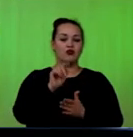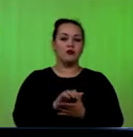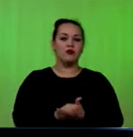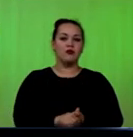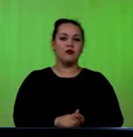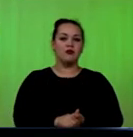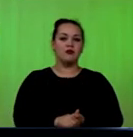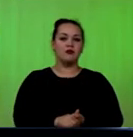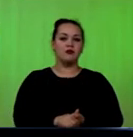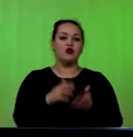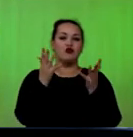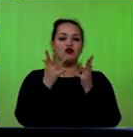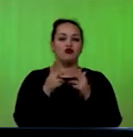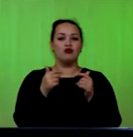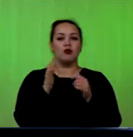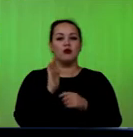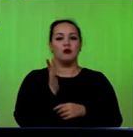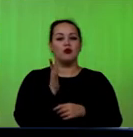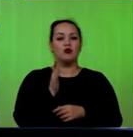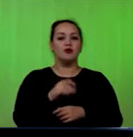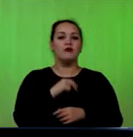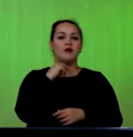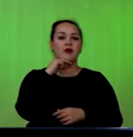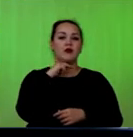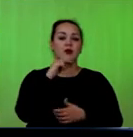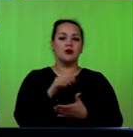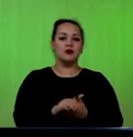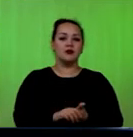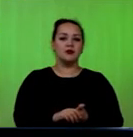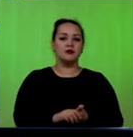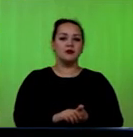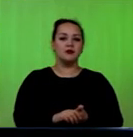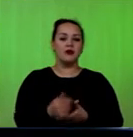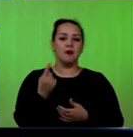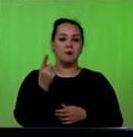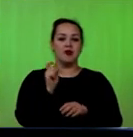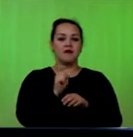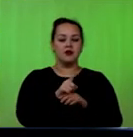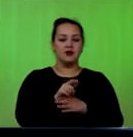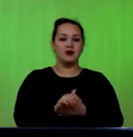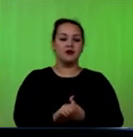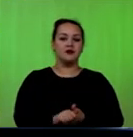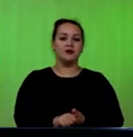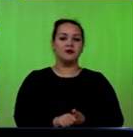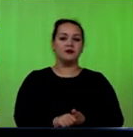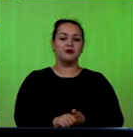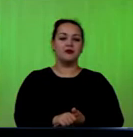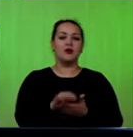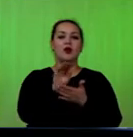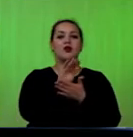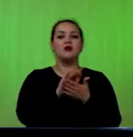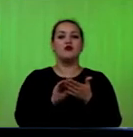считаем и будем внимательными пожалуйста первое задание напишите